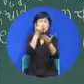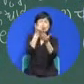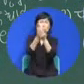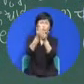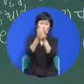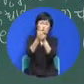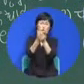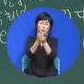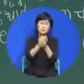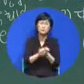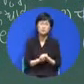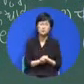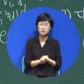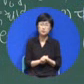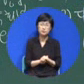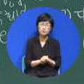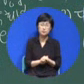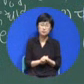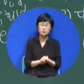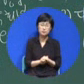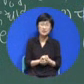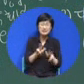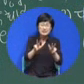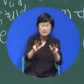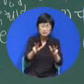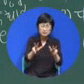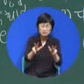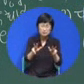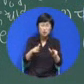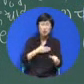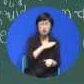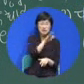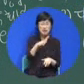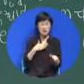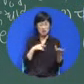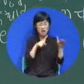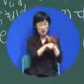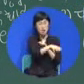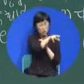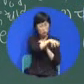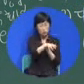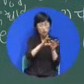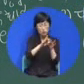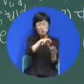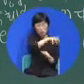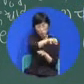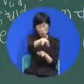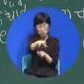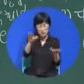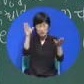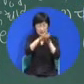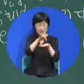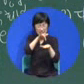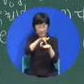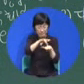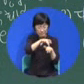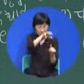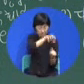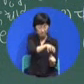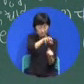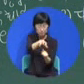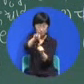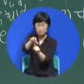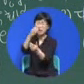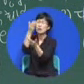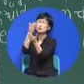주시옵소서. I pray that you will send your armies of angels and you will mobilize them. 지금 이 시간에 우리가 가야 될 관계된 모든 곳의 흑암이 결박되게 해 주옵소서. And may you bind